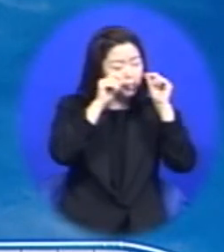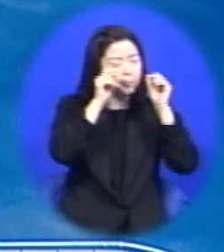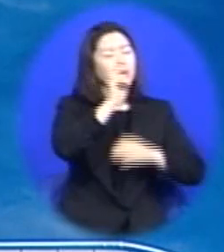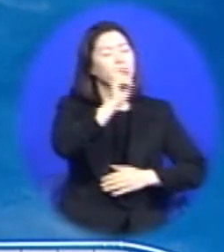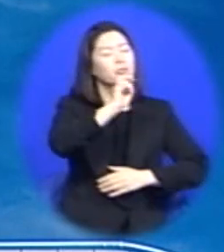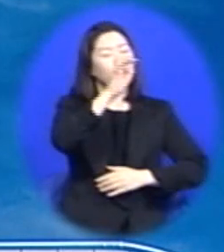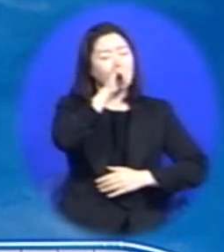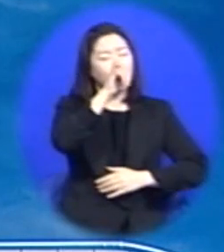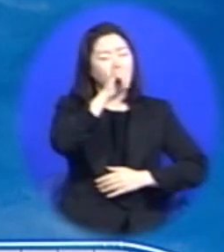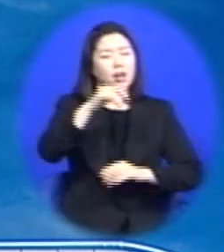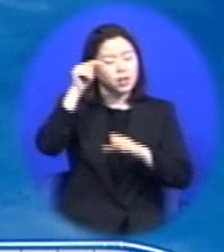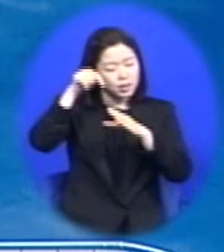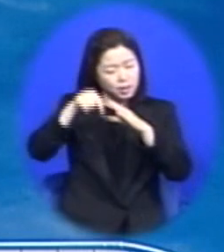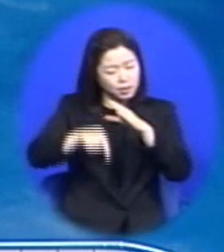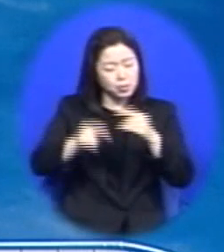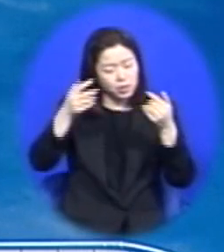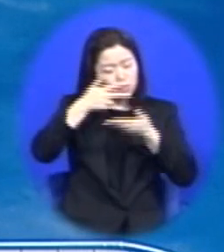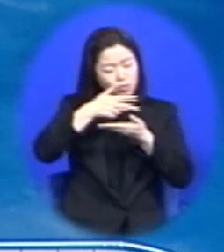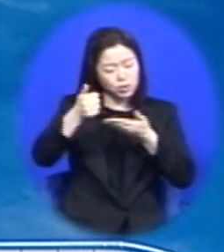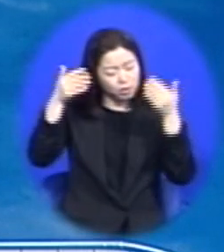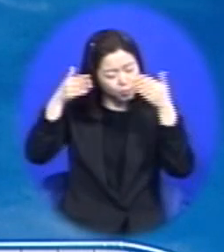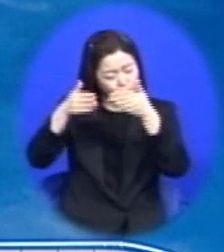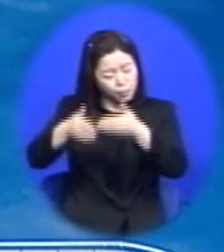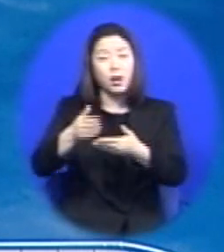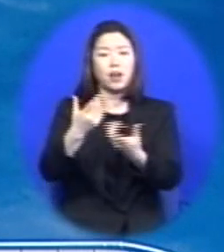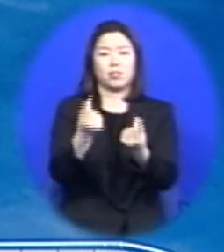정말 깊이 주님께 몰입되어 있는 것 같아요.